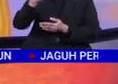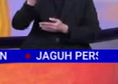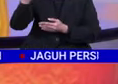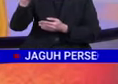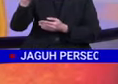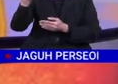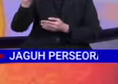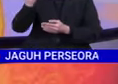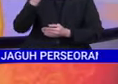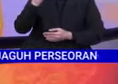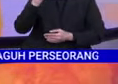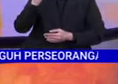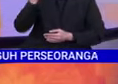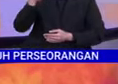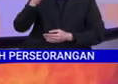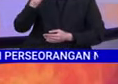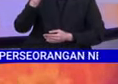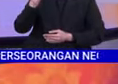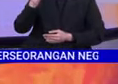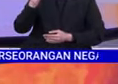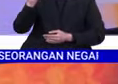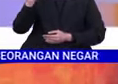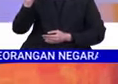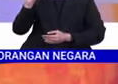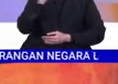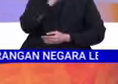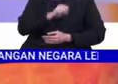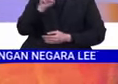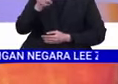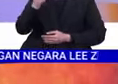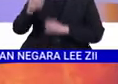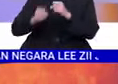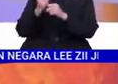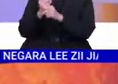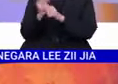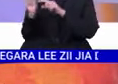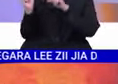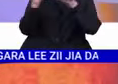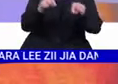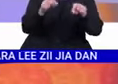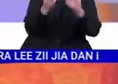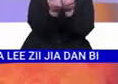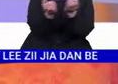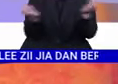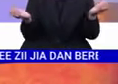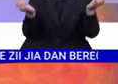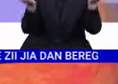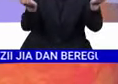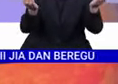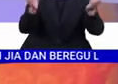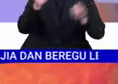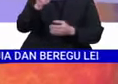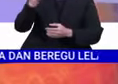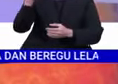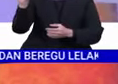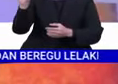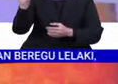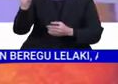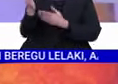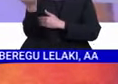um2 markham zaman Muhammad Zaini 26 tahun yang menghadiri combo kation ke-33 Ini mesti Utara